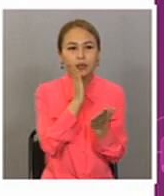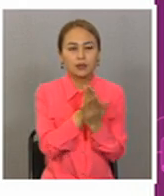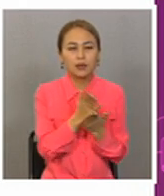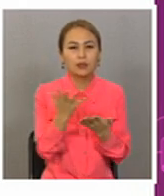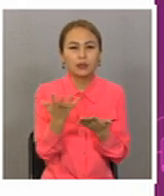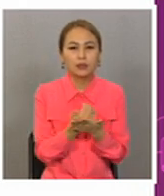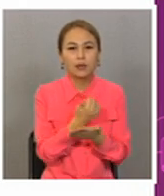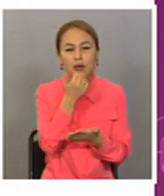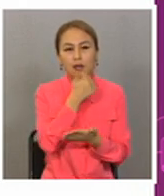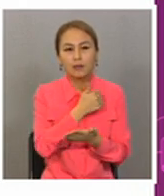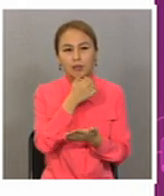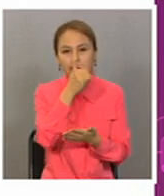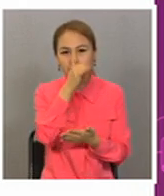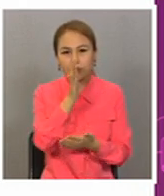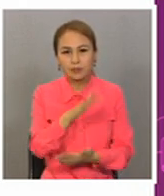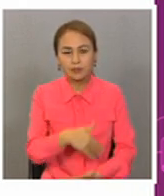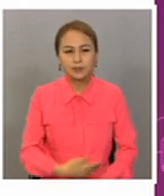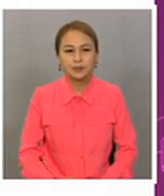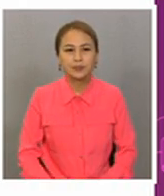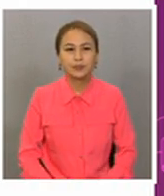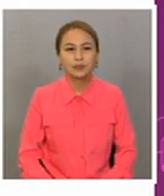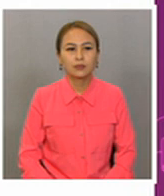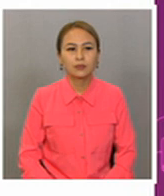бағытын анықтай алмаймыз.